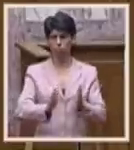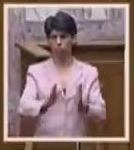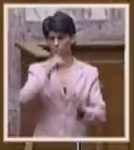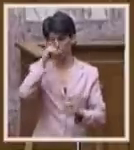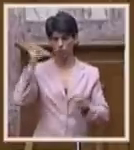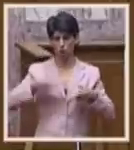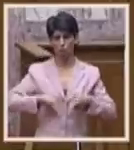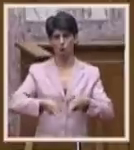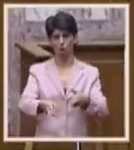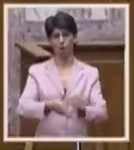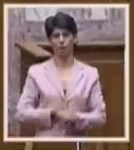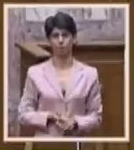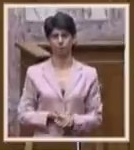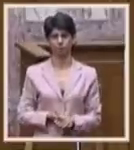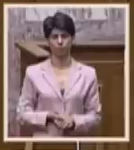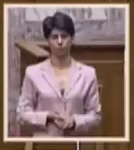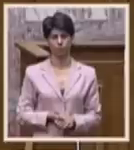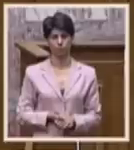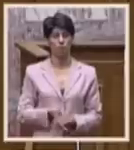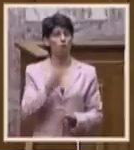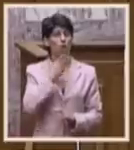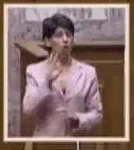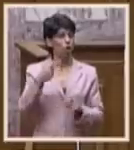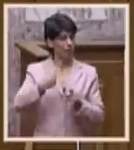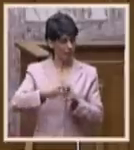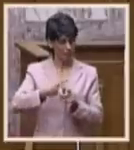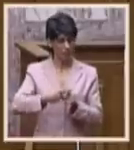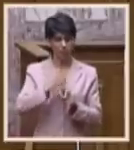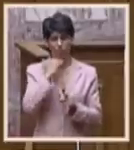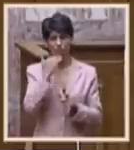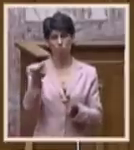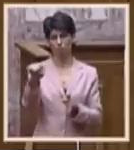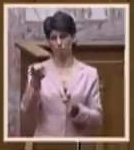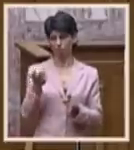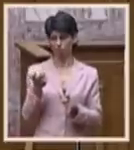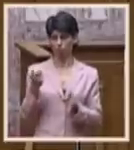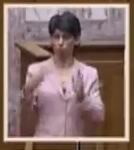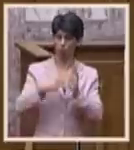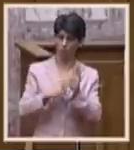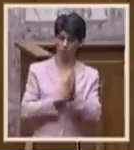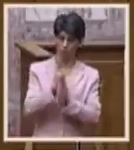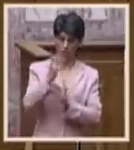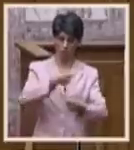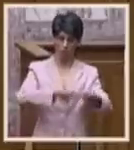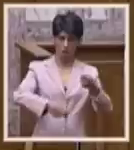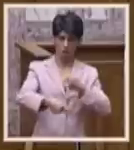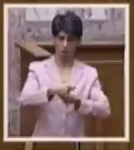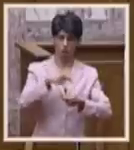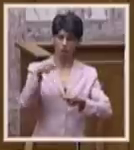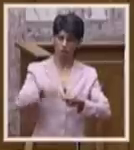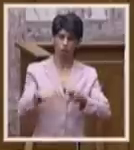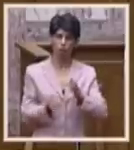κάθε περίπτωση, το γεγονός όμως ότι η χώρα μας δεν θα μπορέσει να δανειστεί το 2012 στις αγορές αποτελεί μια